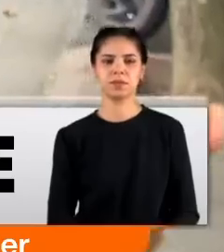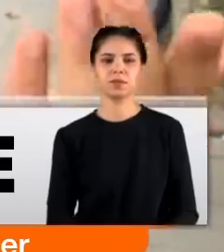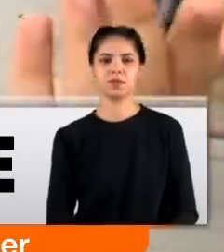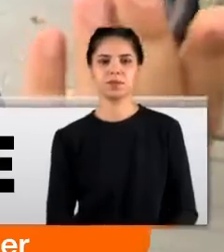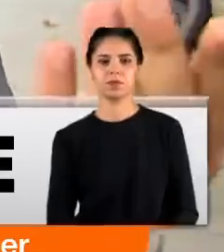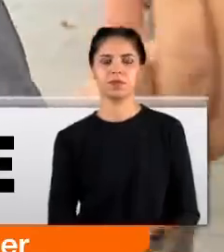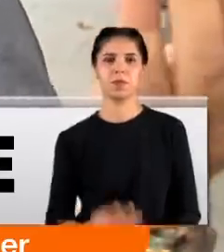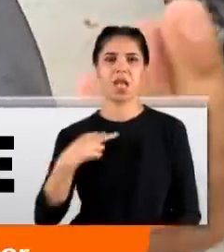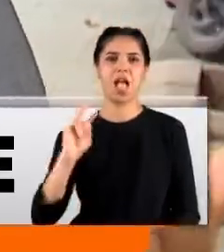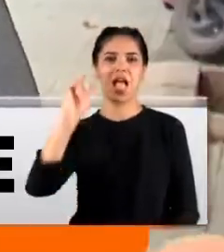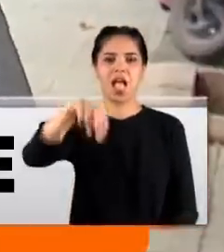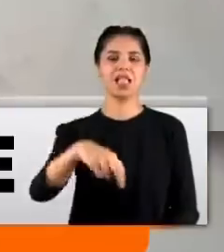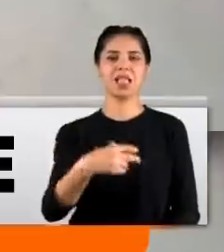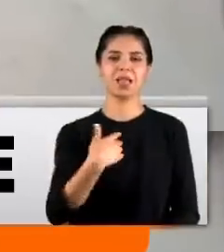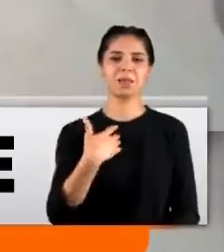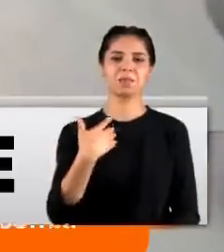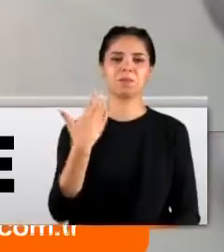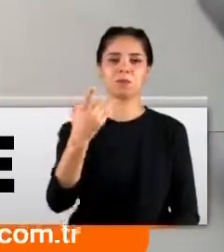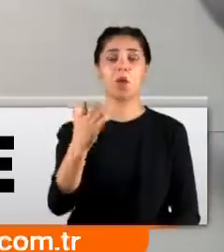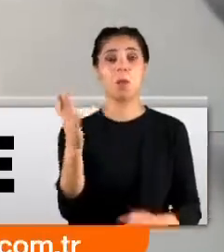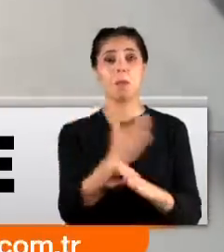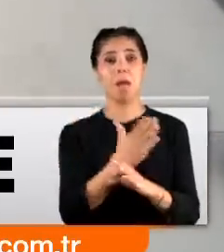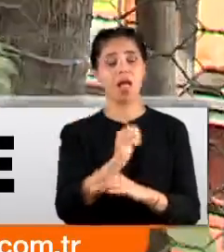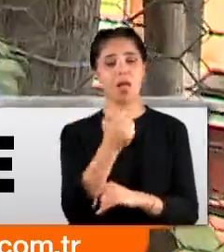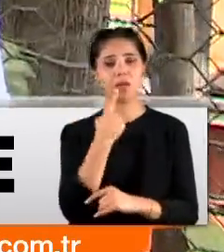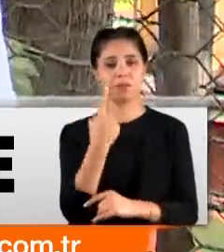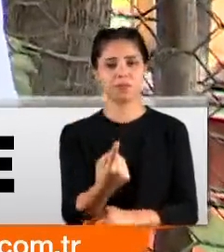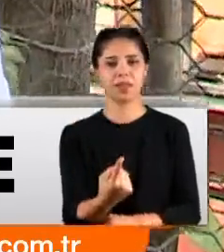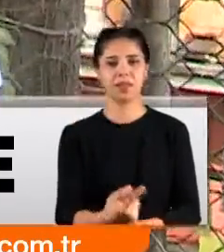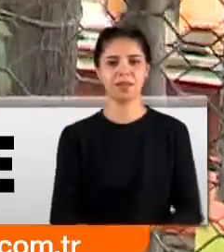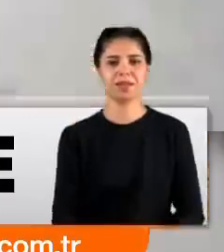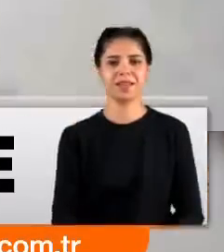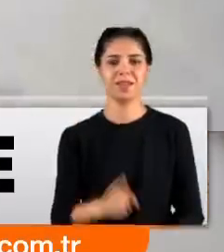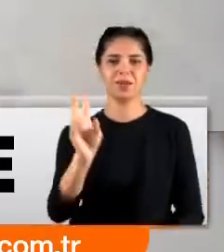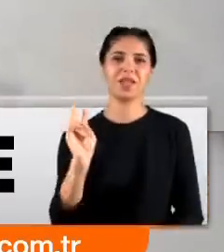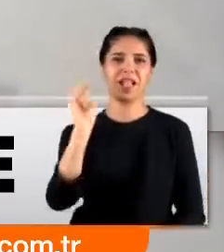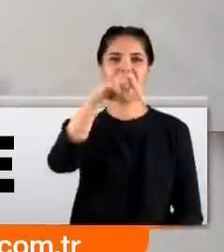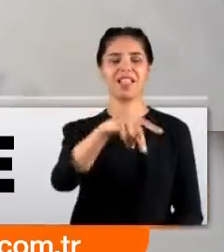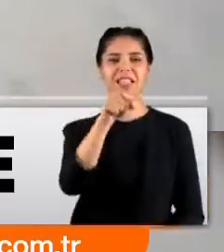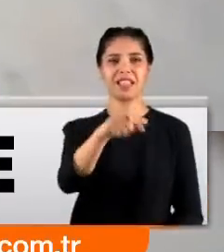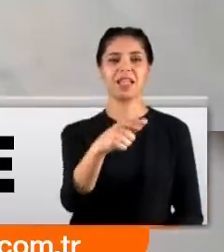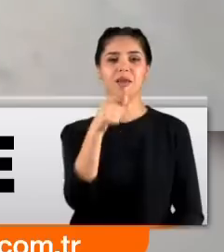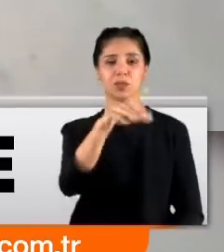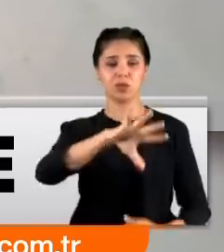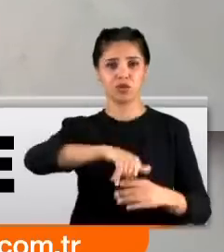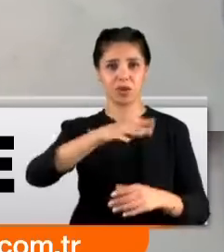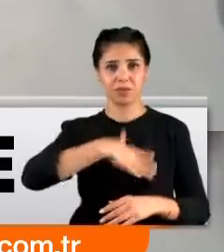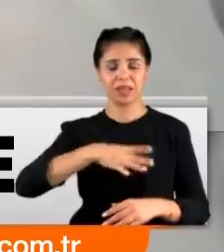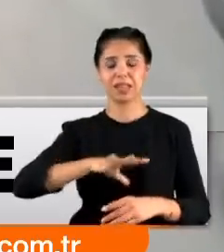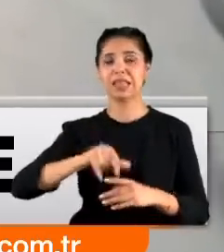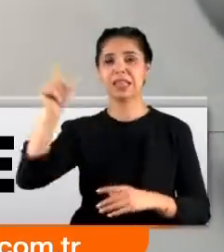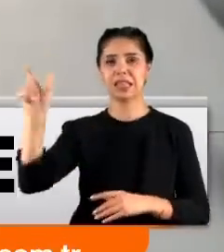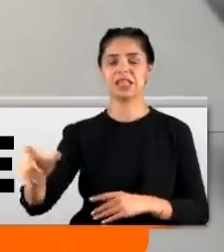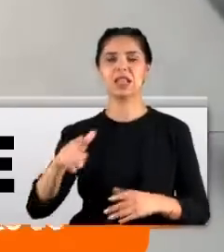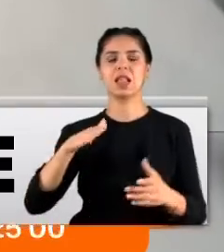Ondan sonra atladım. Allah ne verdiyse dedim. Mal canın yongası dedi. Robin Hood gibi uçtu. Ekmek teknesini çalmak isteyen hırsızı